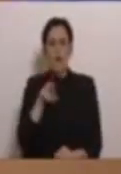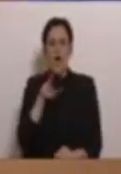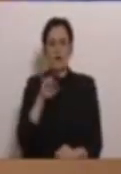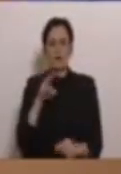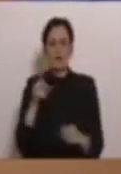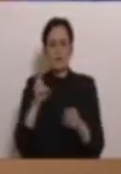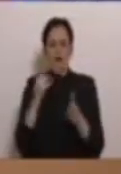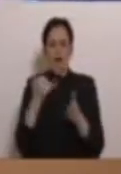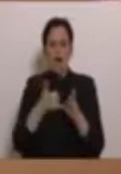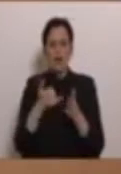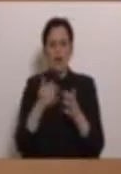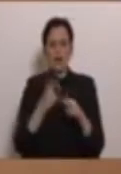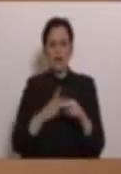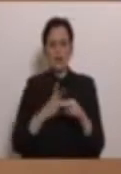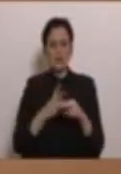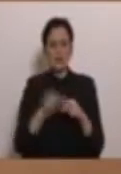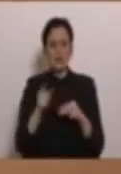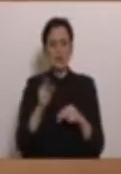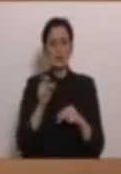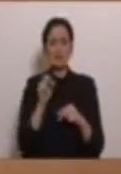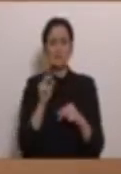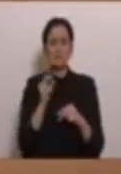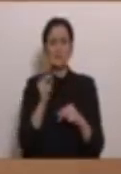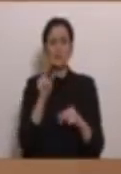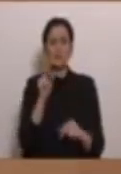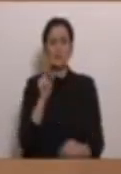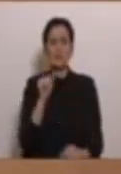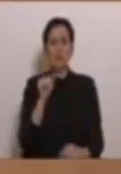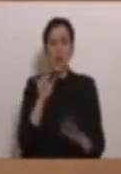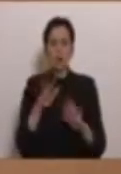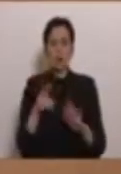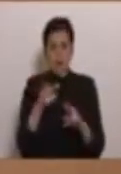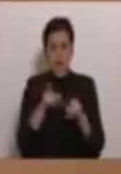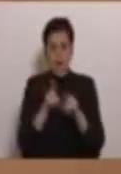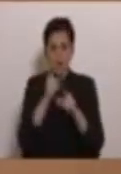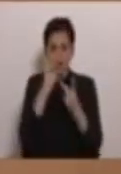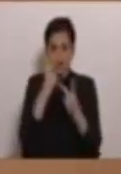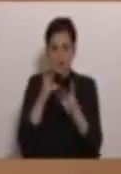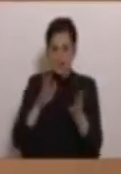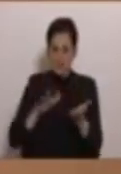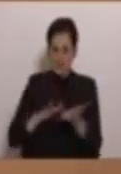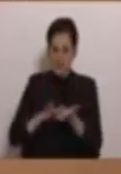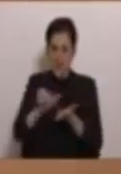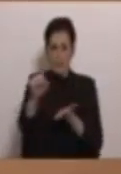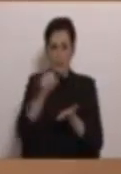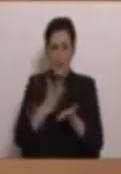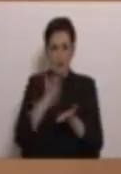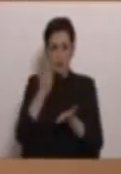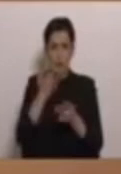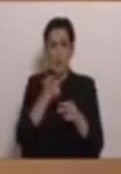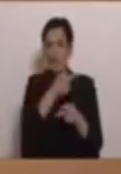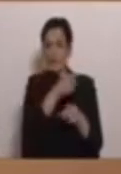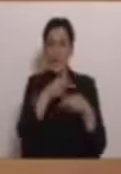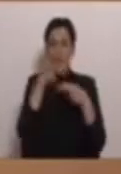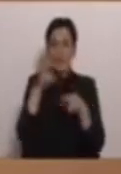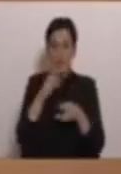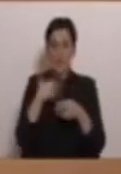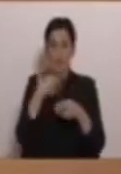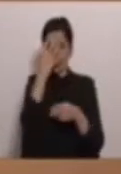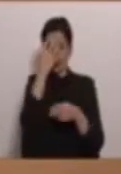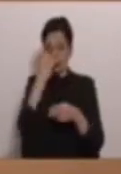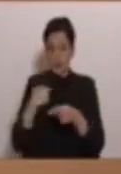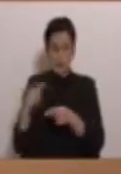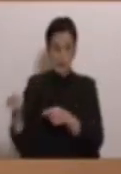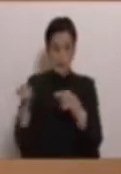გადის ჭიათურიდან. მაგრამ ჭიათურა აი ესეთი განადგურებულია, თქვენი გარჩადიხართ ეთყობა და ამიტომ სურათები წამოგიღეთ აქ.